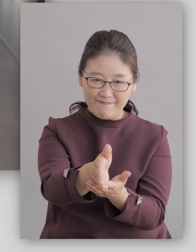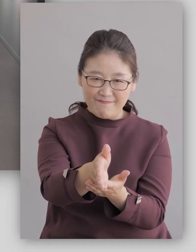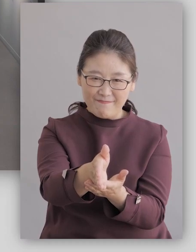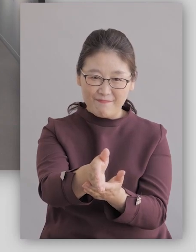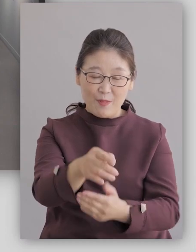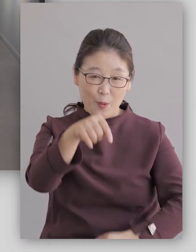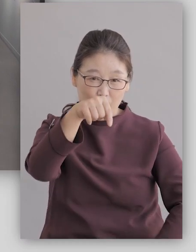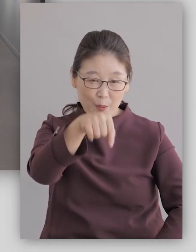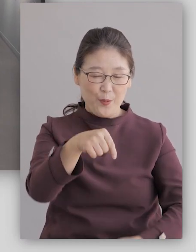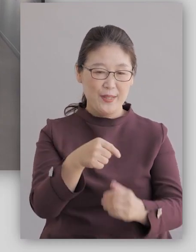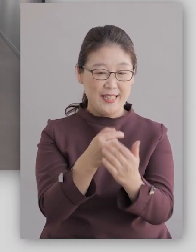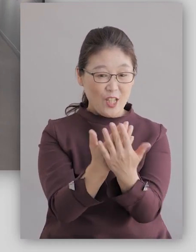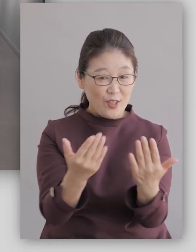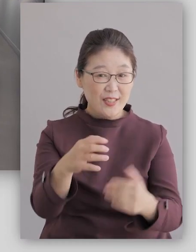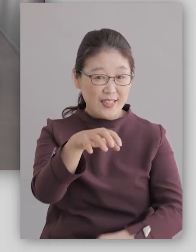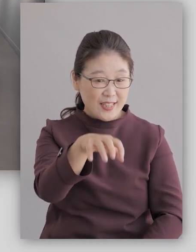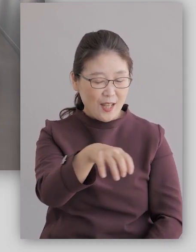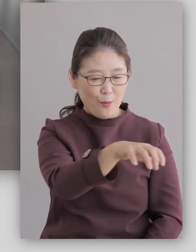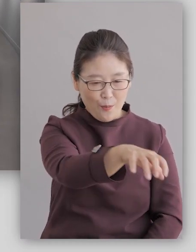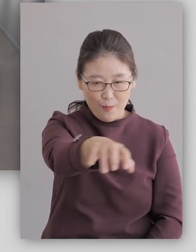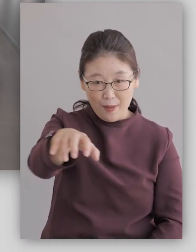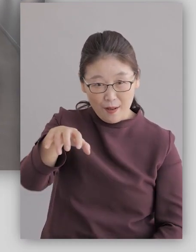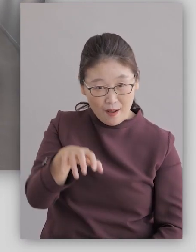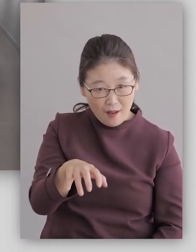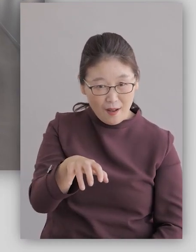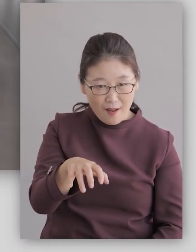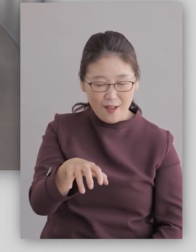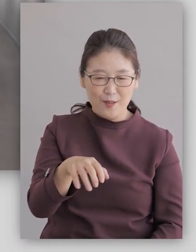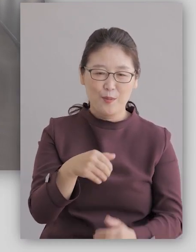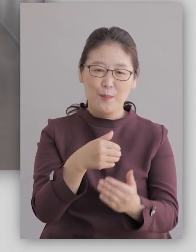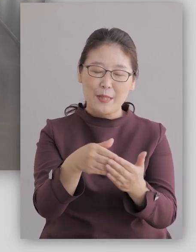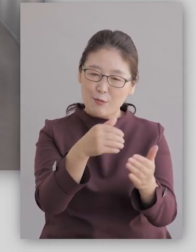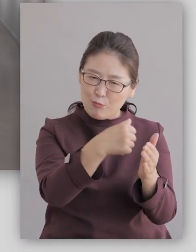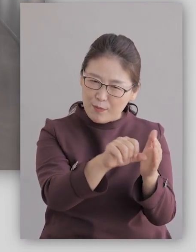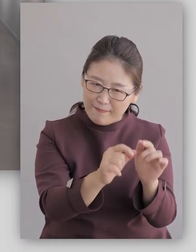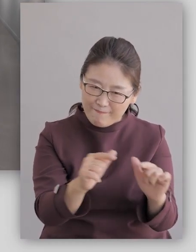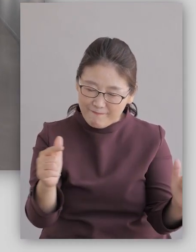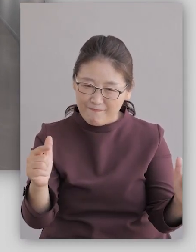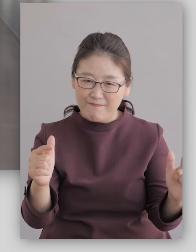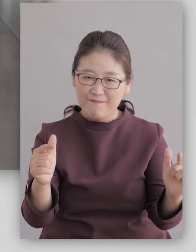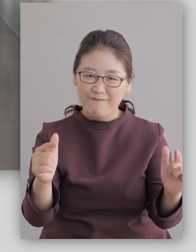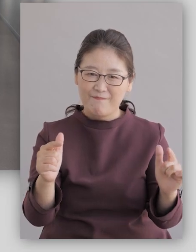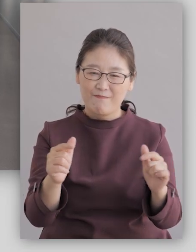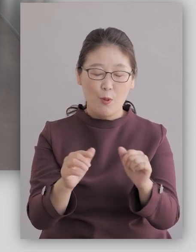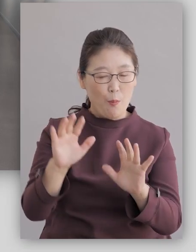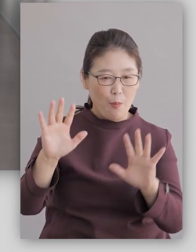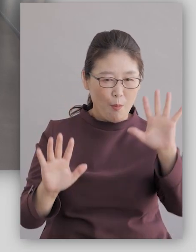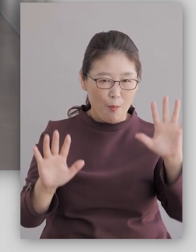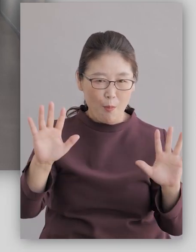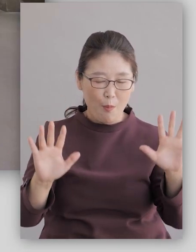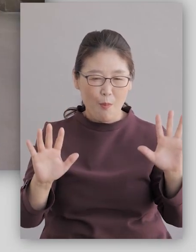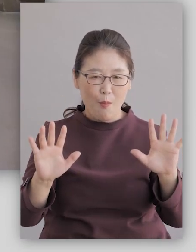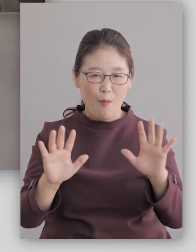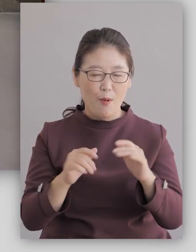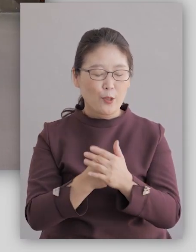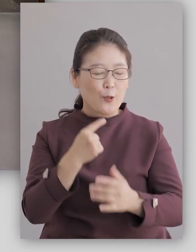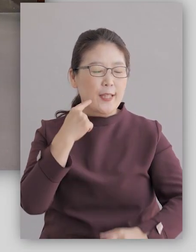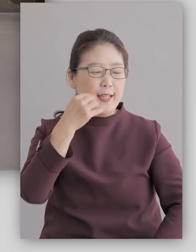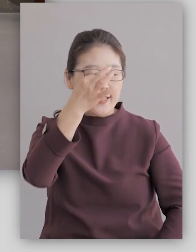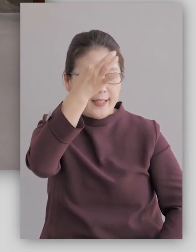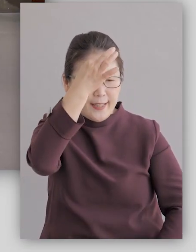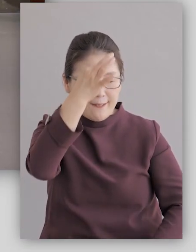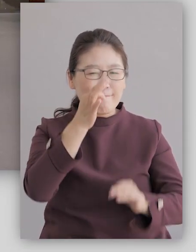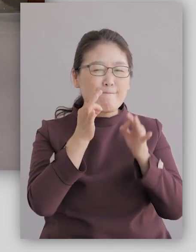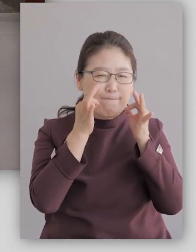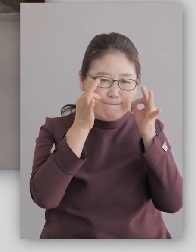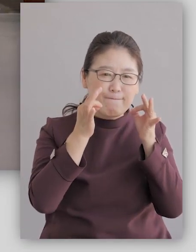미술관 전시장의 공간 구성과 미술 작품 그리고 퍼포먼스나 예술가들의 노력을